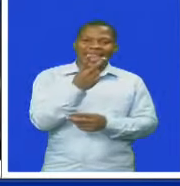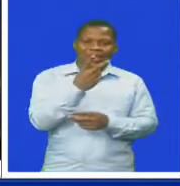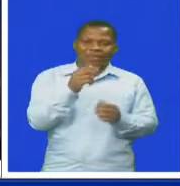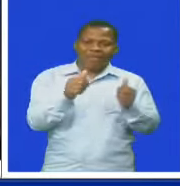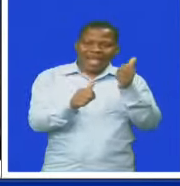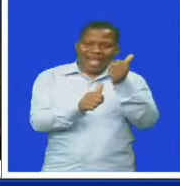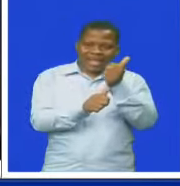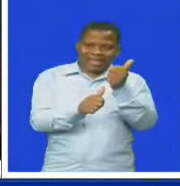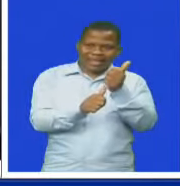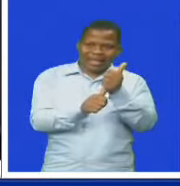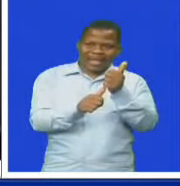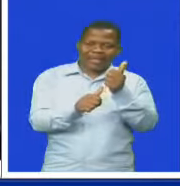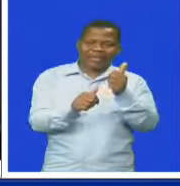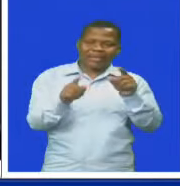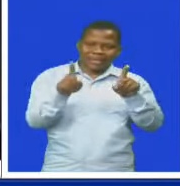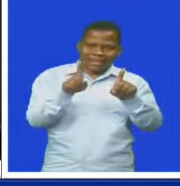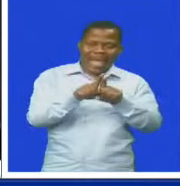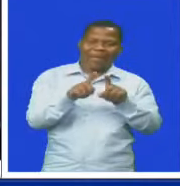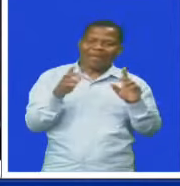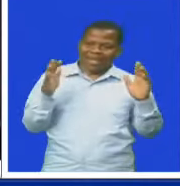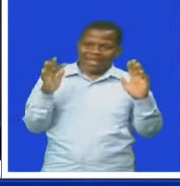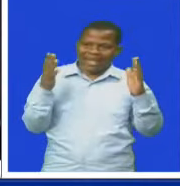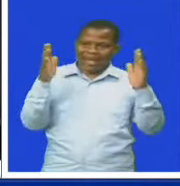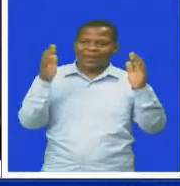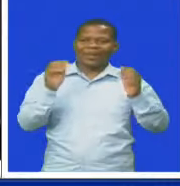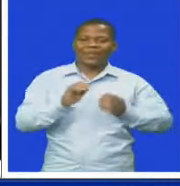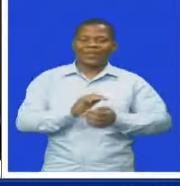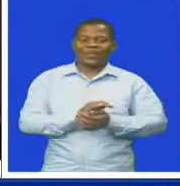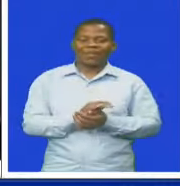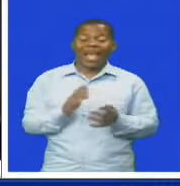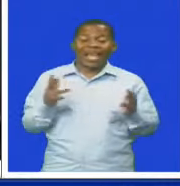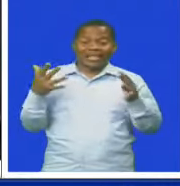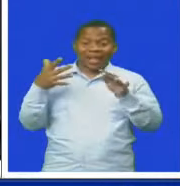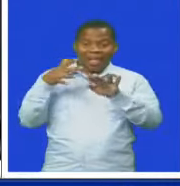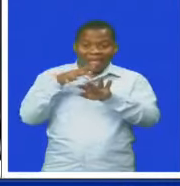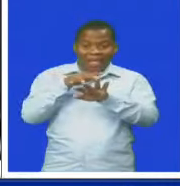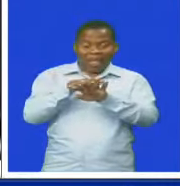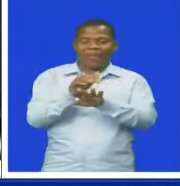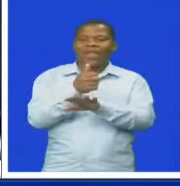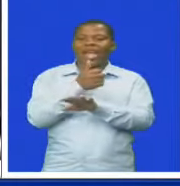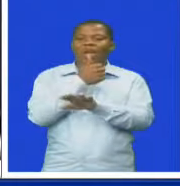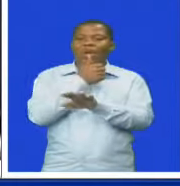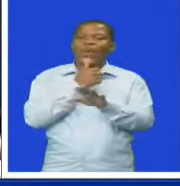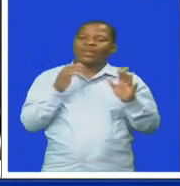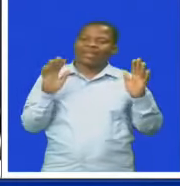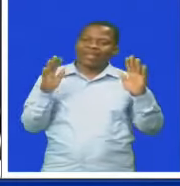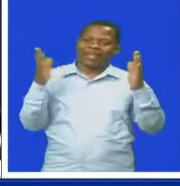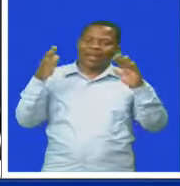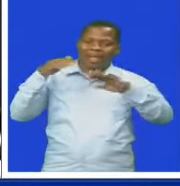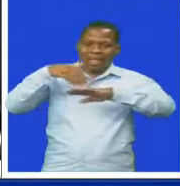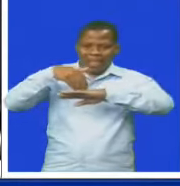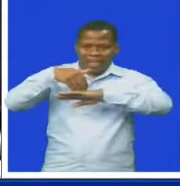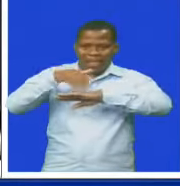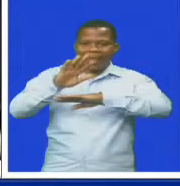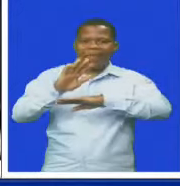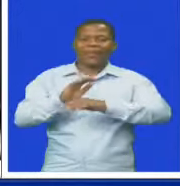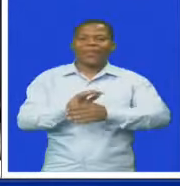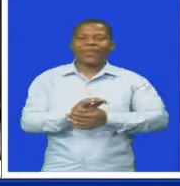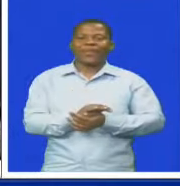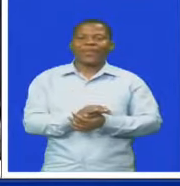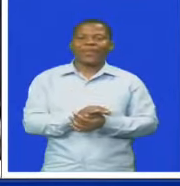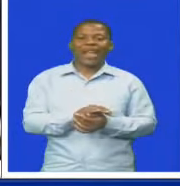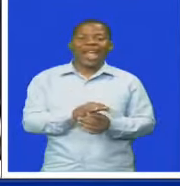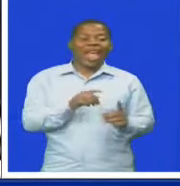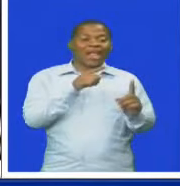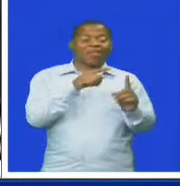likhasi langcondo mshina ngelisomvo ekuseni. Uthi Biden ngumngani lomkhulu welive le-Israel ngako uyakholwa ukuthi batawusebenzisana kahle bachubeke bacinise